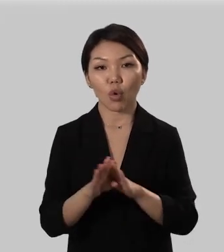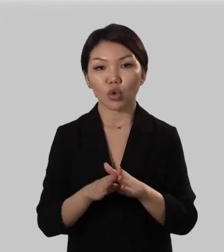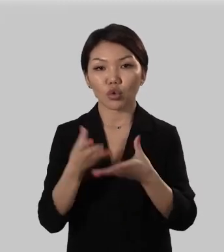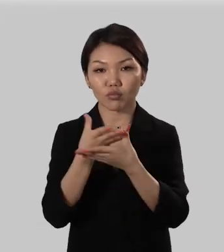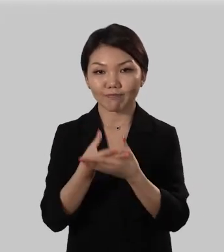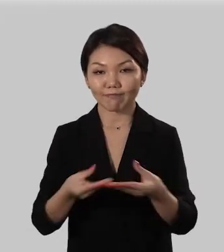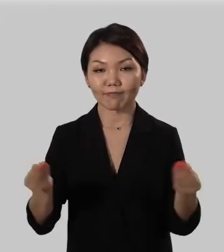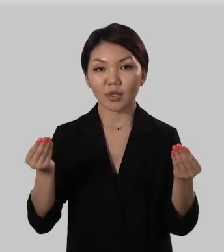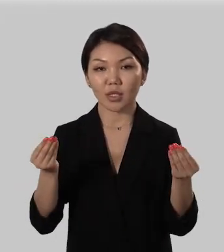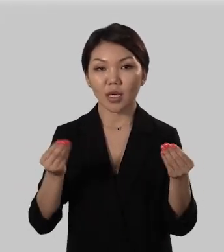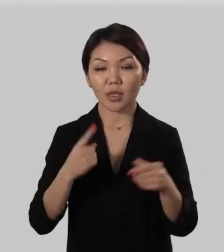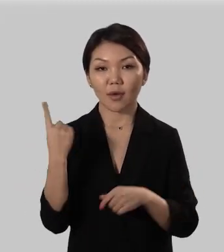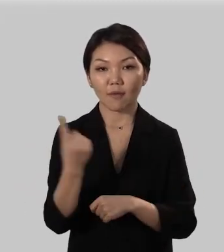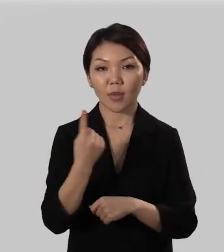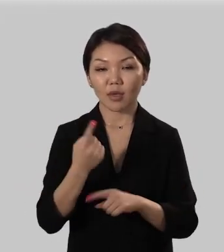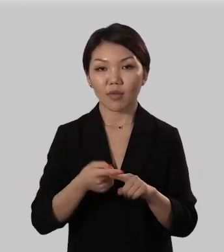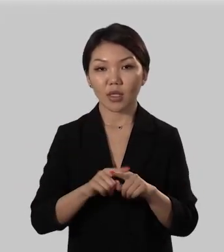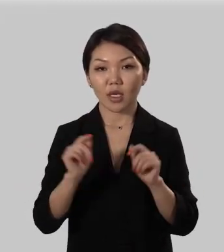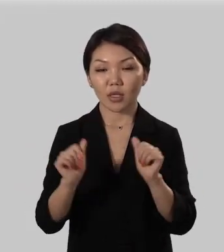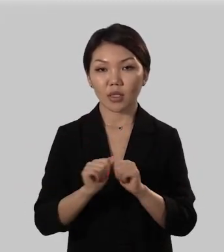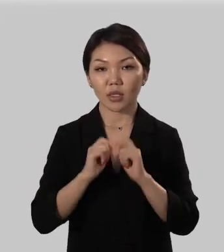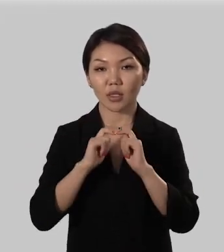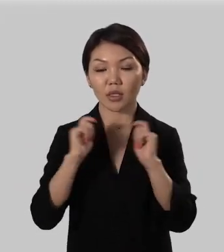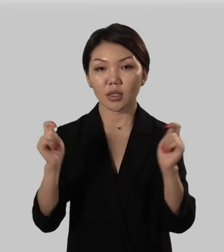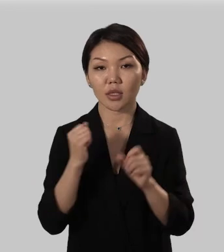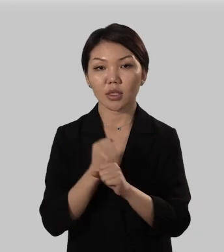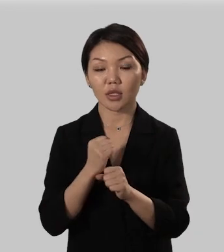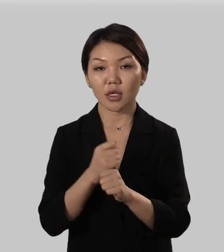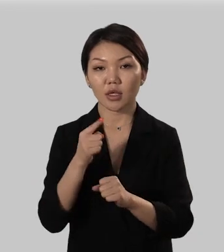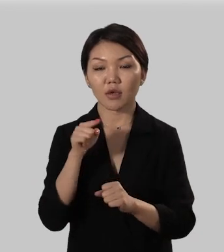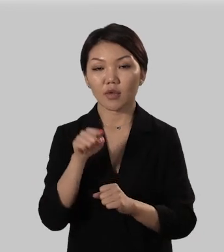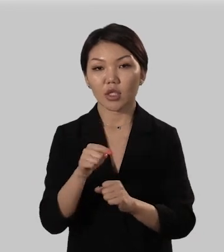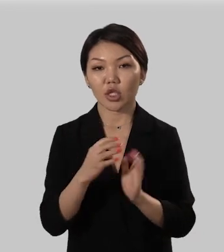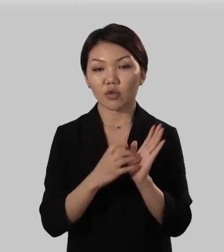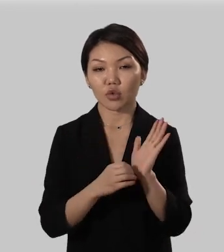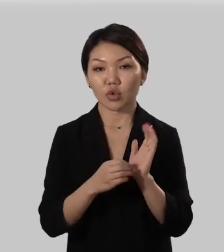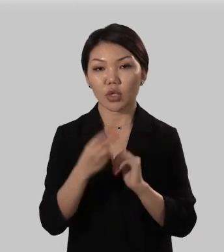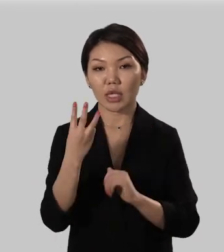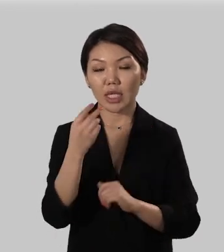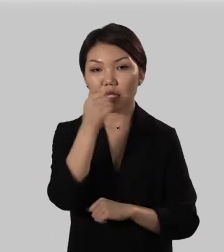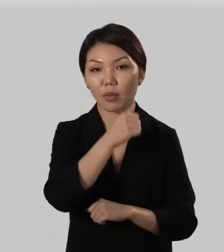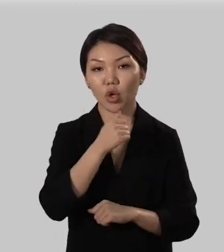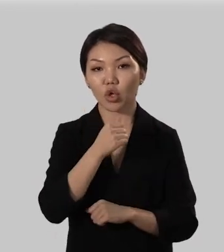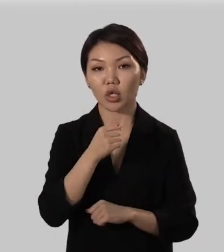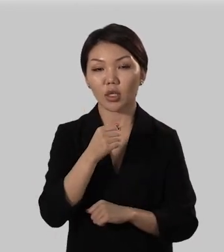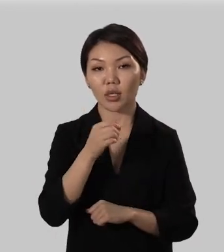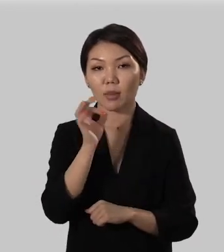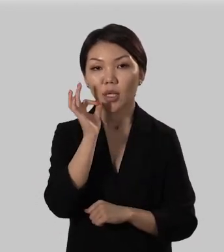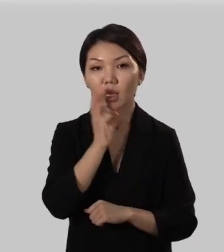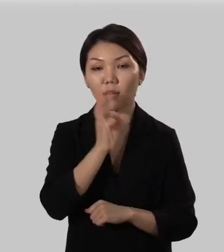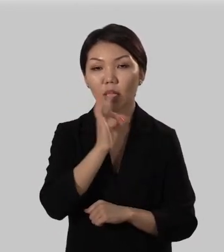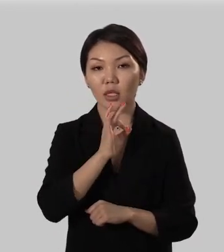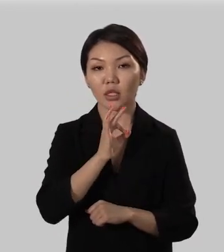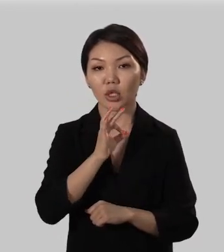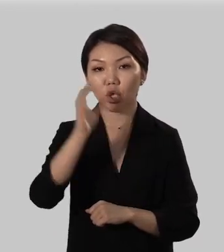исчезают впервые такое открытие сделал 1903 году немецкий учёный